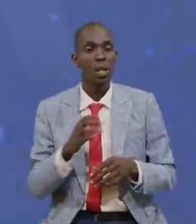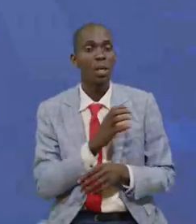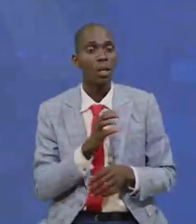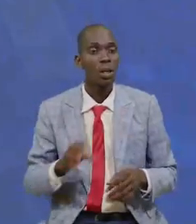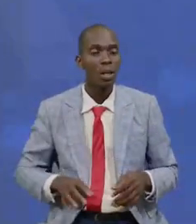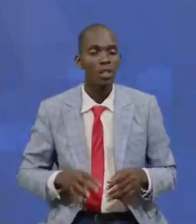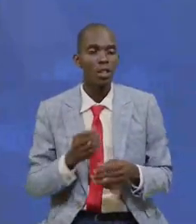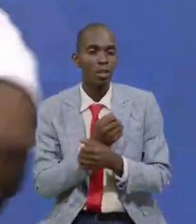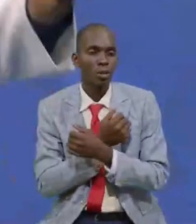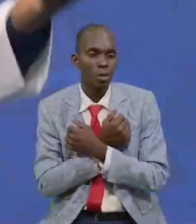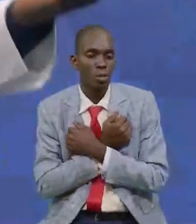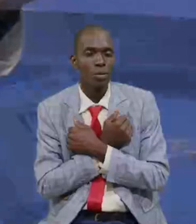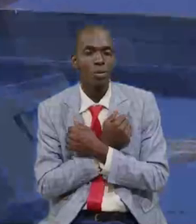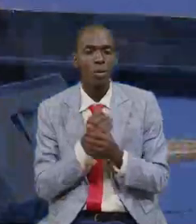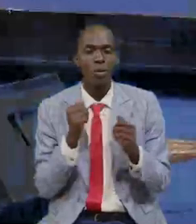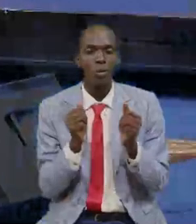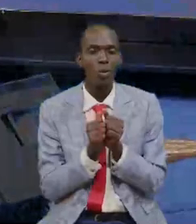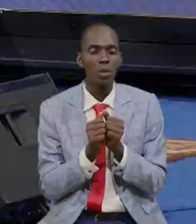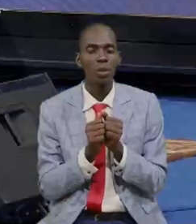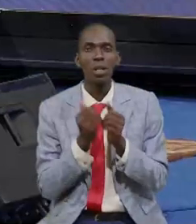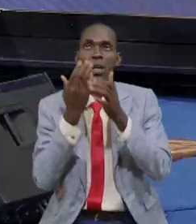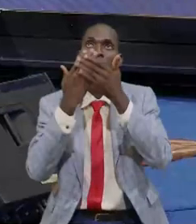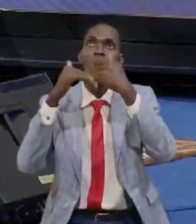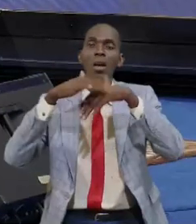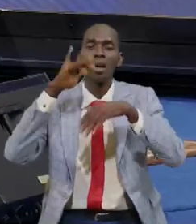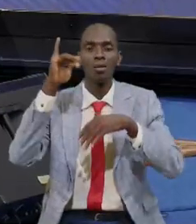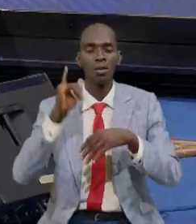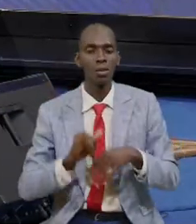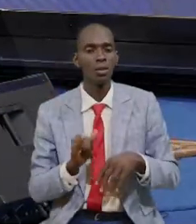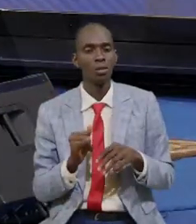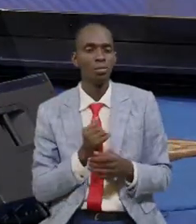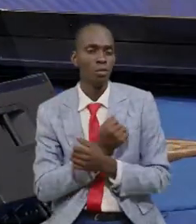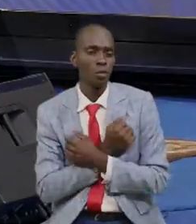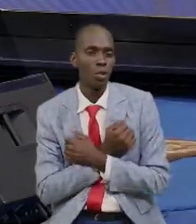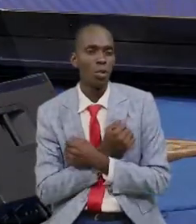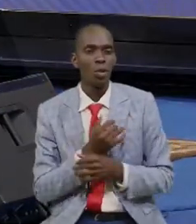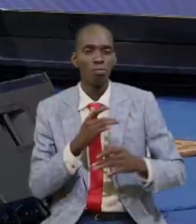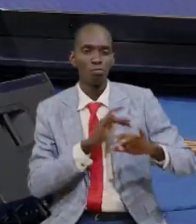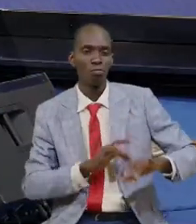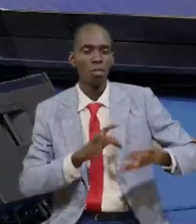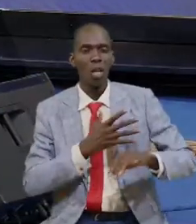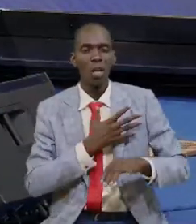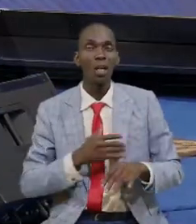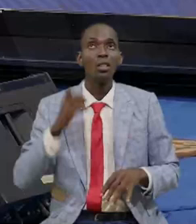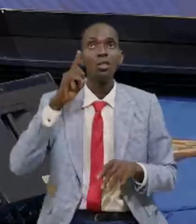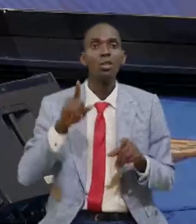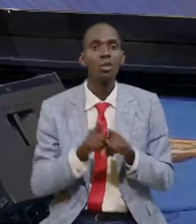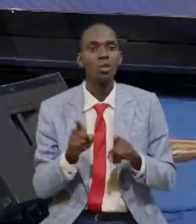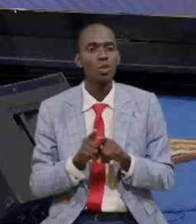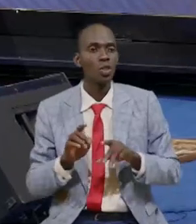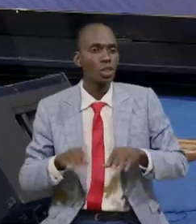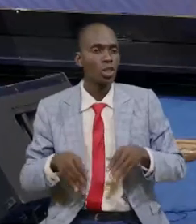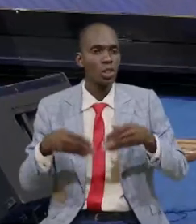Christ aime toutes ces gens avec la compassion du ciel et il aussi